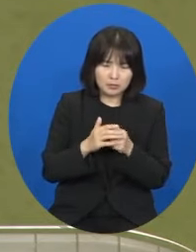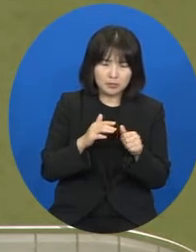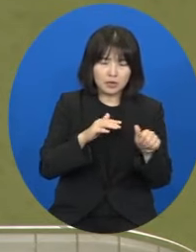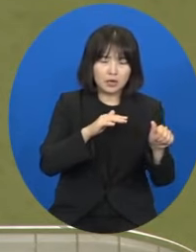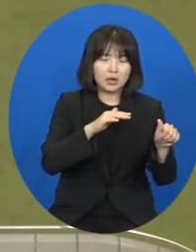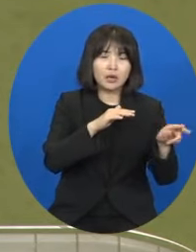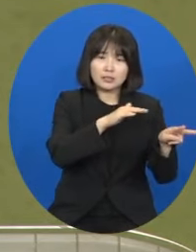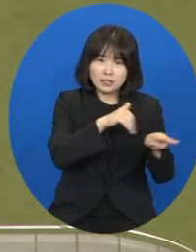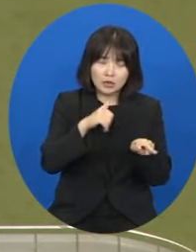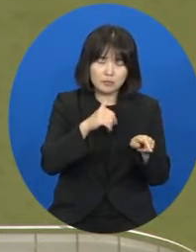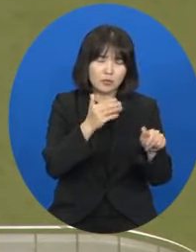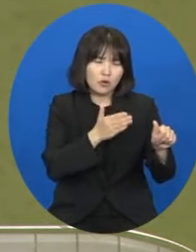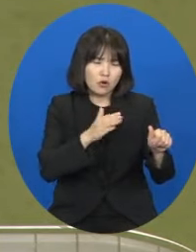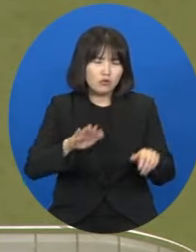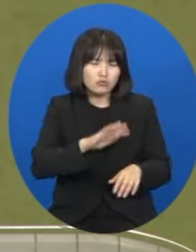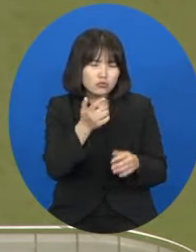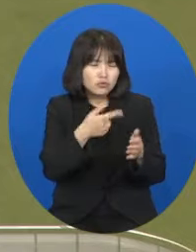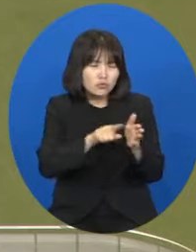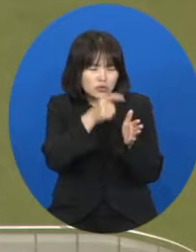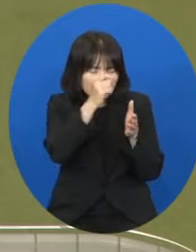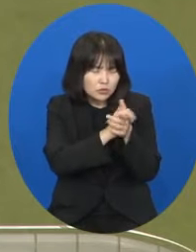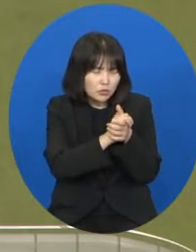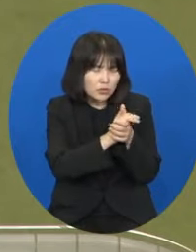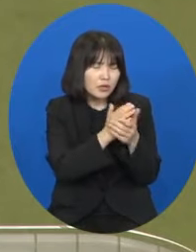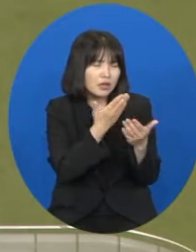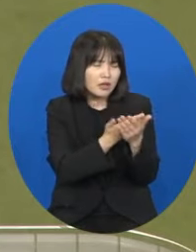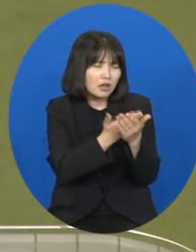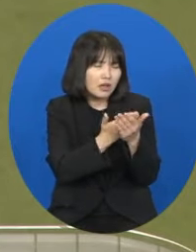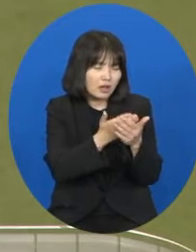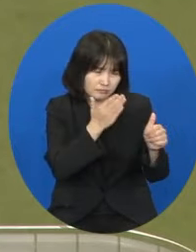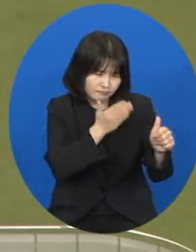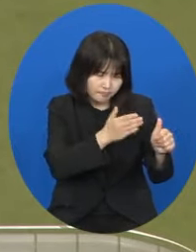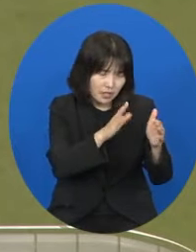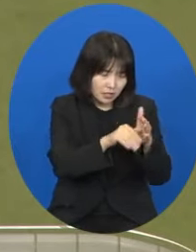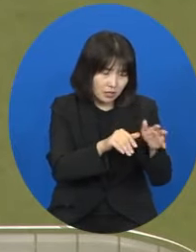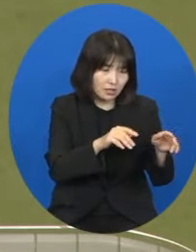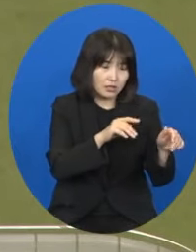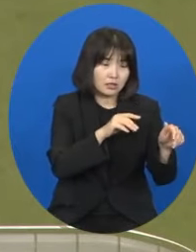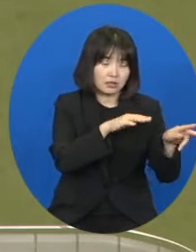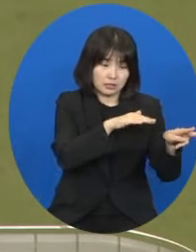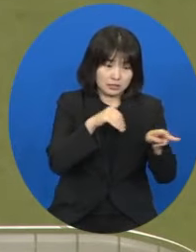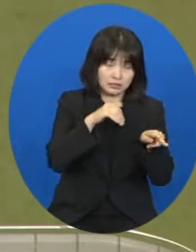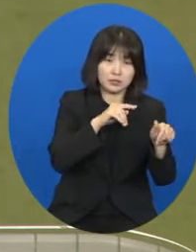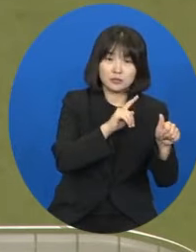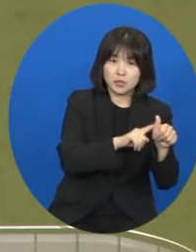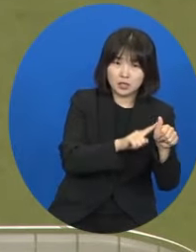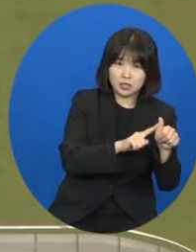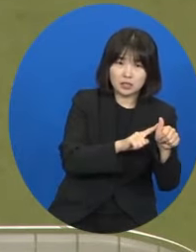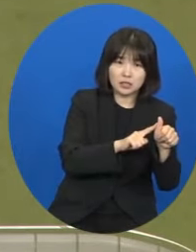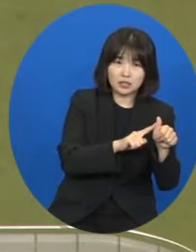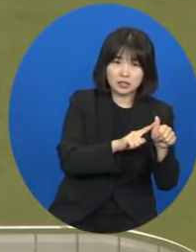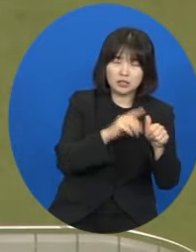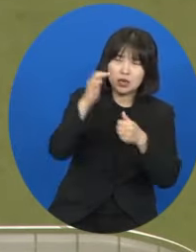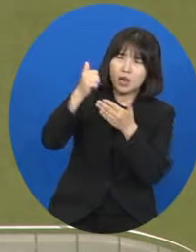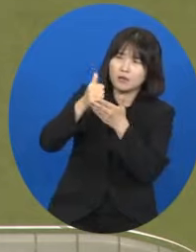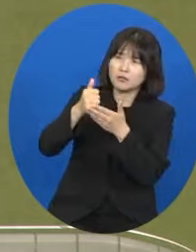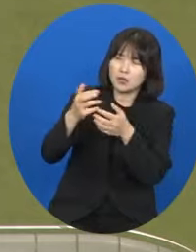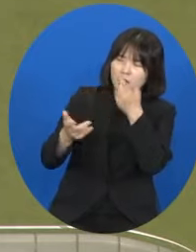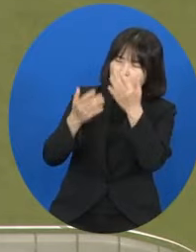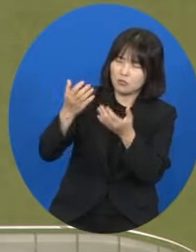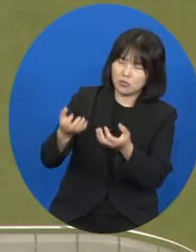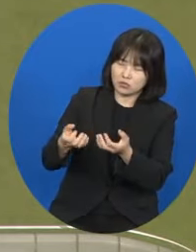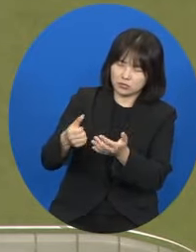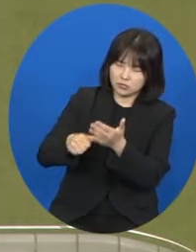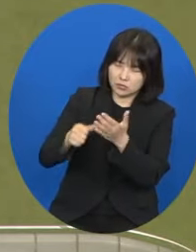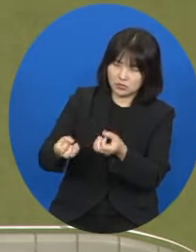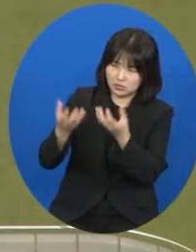위해서 기도해달라 요청했을 때 사무엘이 백성들을 대신해서 하나님께 나아가서 번제를 드립니다. 어린 양을